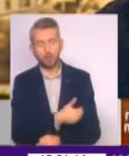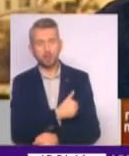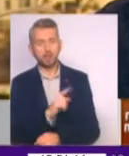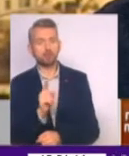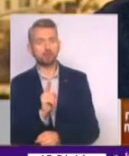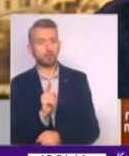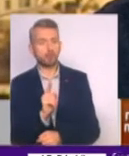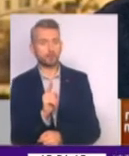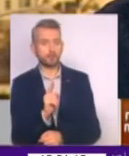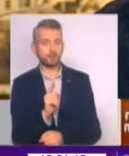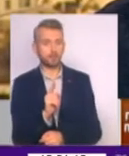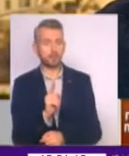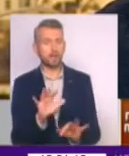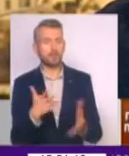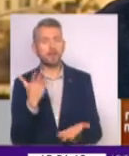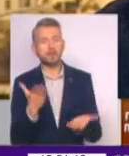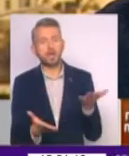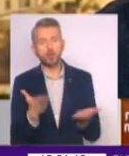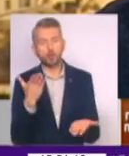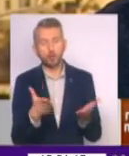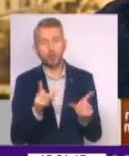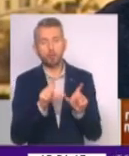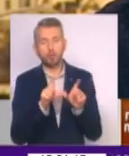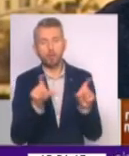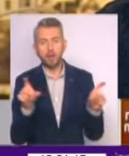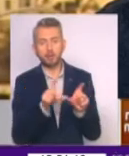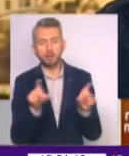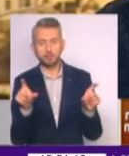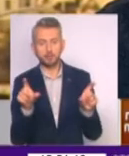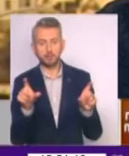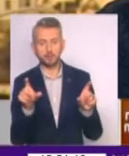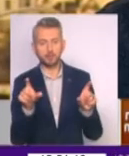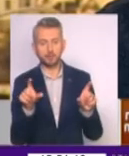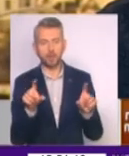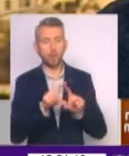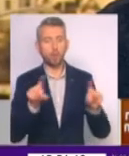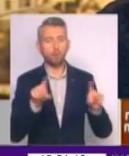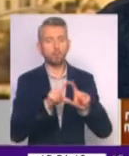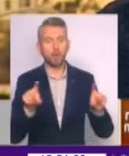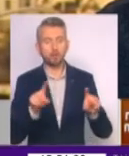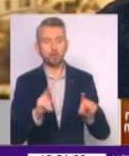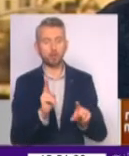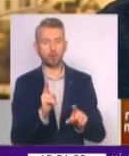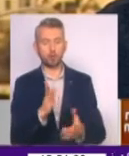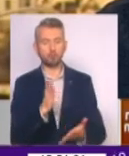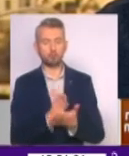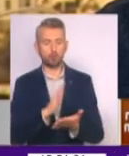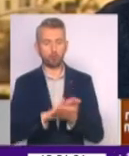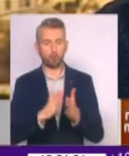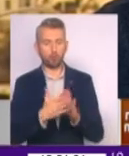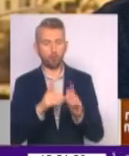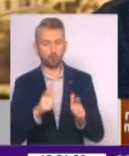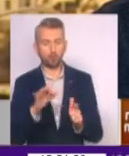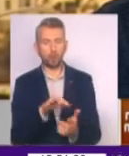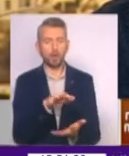в разі, якщо компанії, які мають наразі угоду про